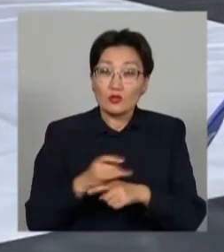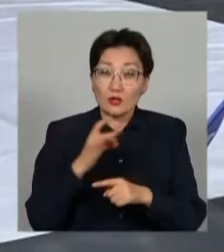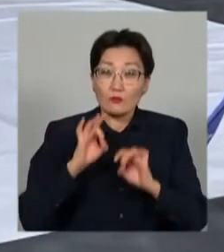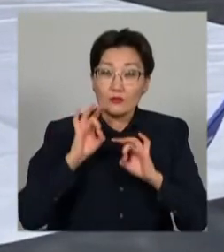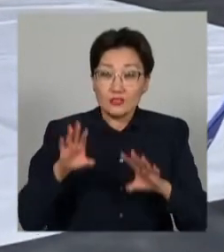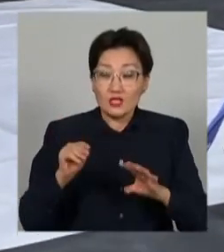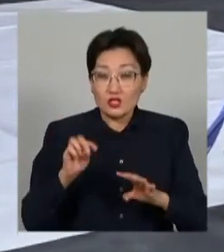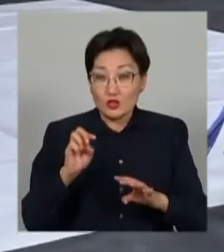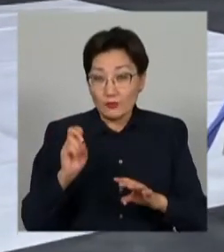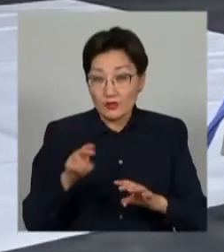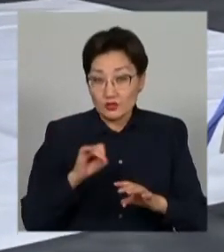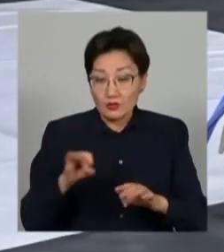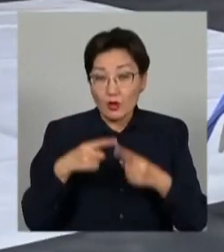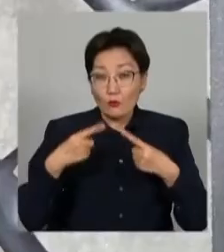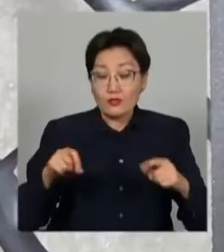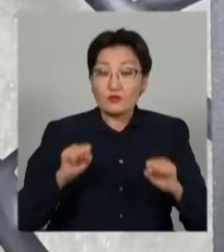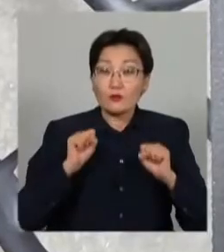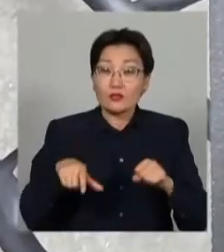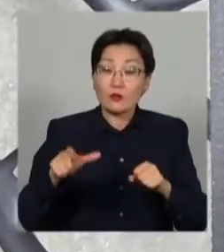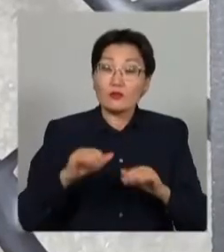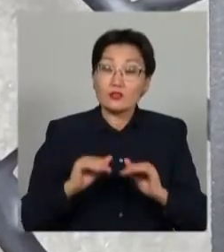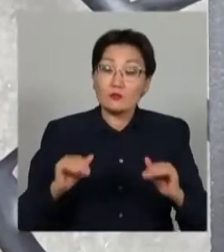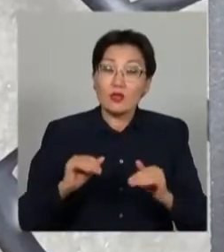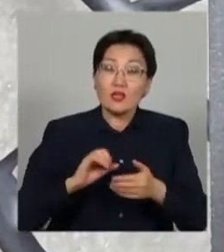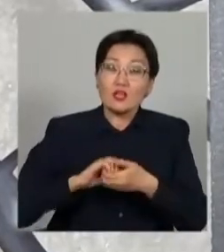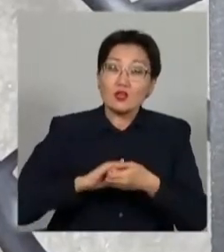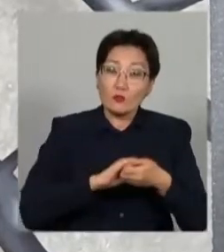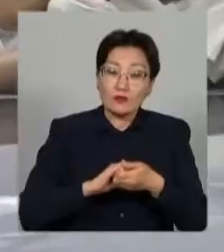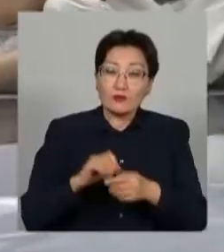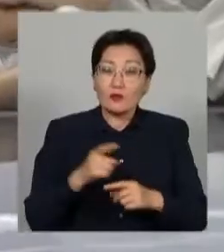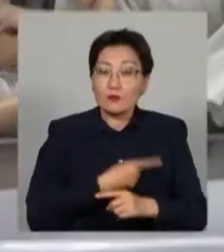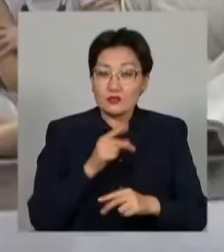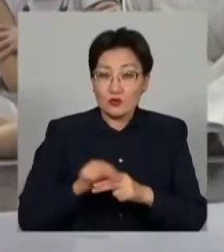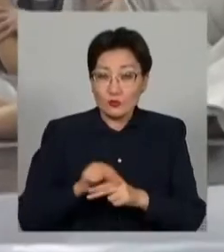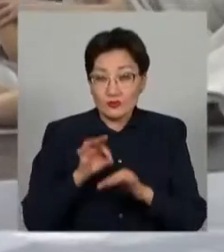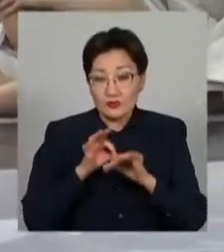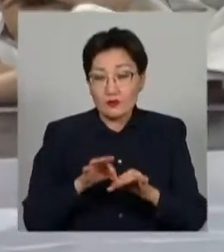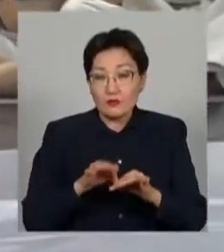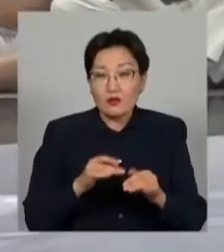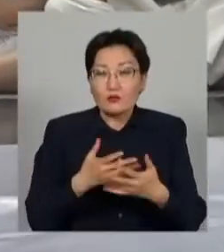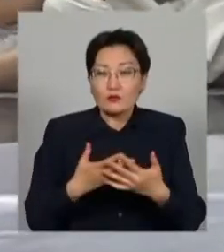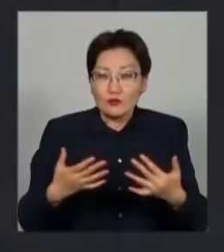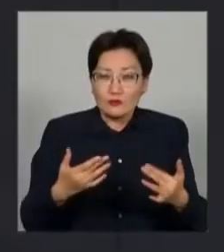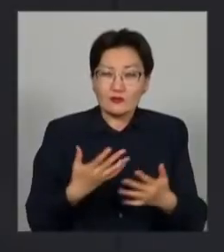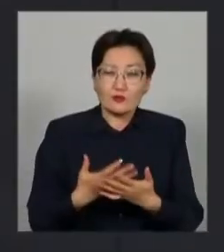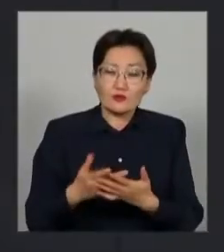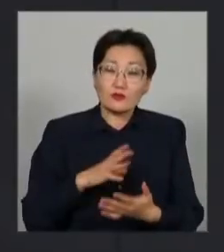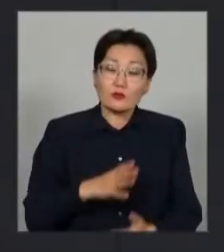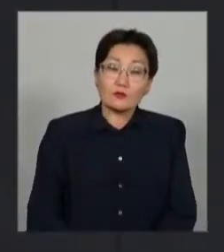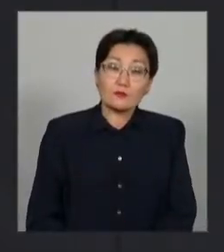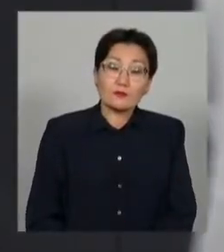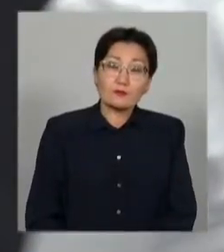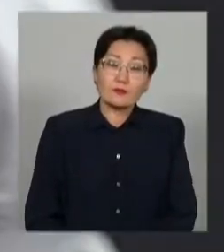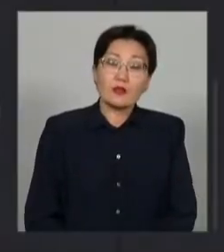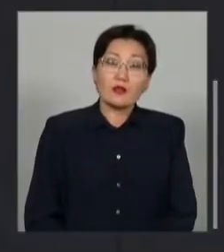атанған Жібек Құлымбетова мен басқа да спортшылар балаларға жекпе-жек түрлерінен шеберлік сағатын өткізіп, әдіс тәсілдерін бөлісті. Уақытта Алматы Опен